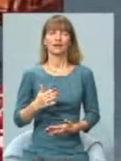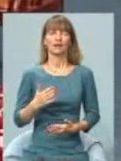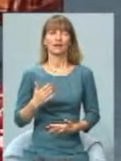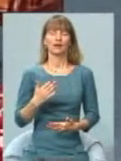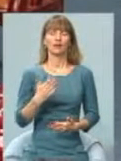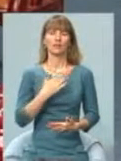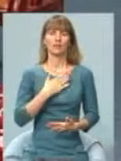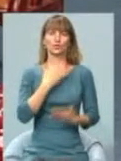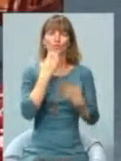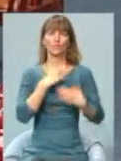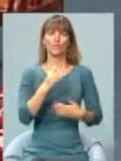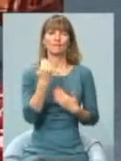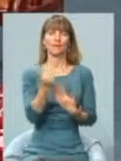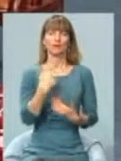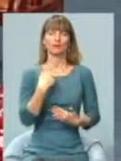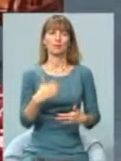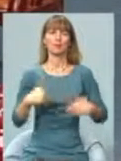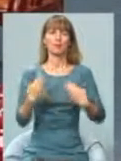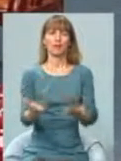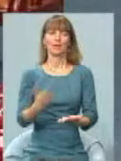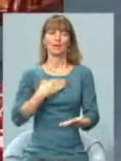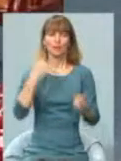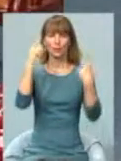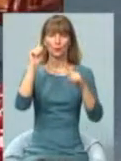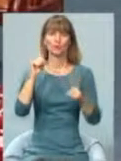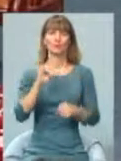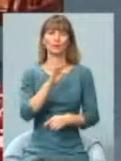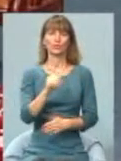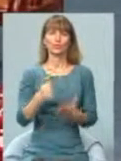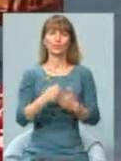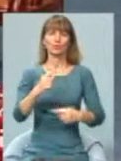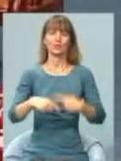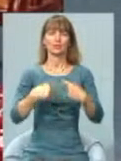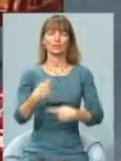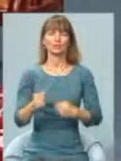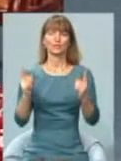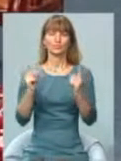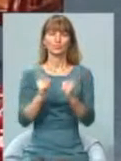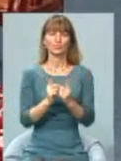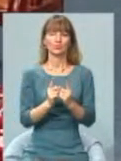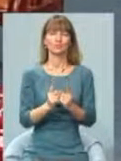вас, ми вам хочемо запропонувати наш мультик. Ну а ми прощаємося до наступної зустрічі.